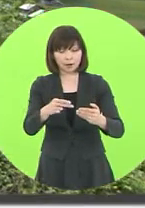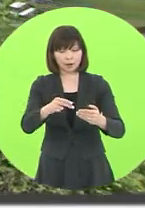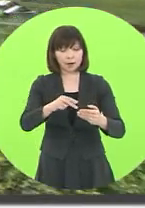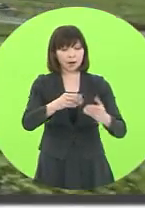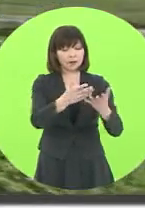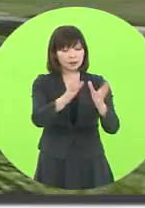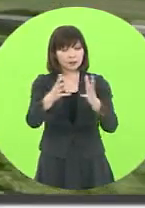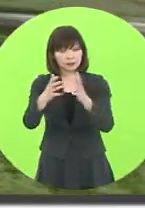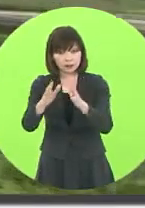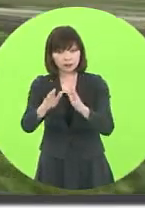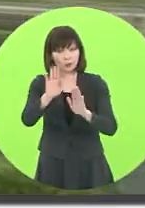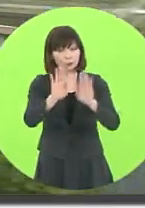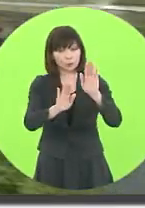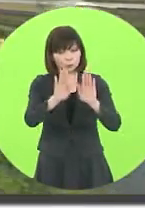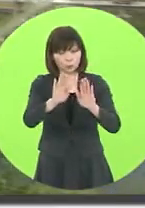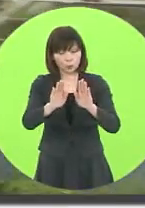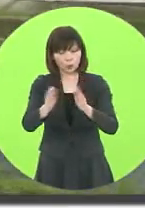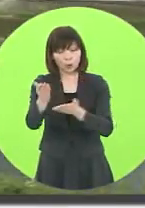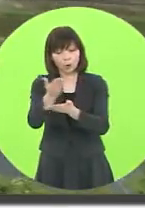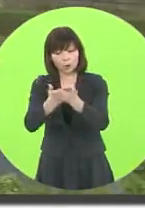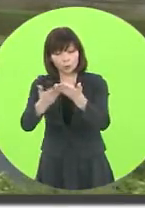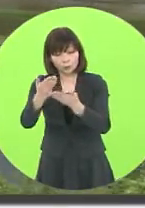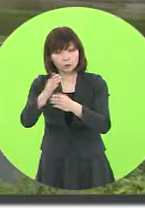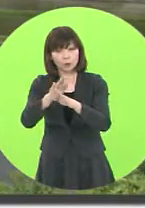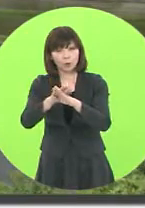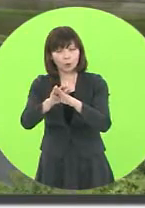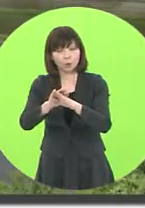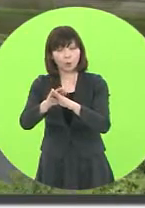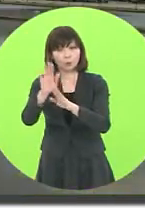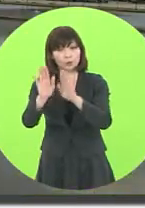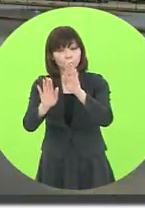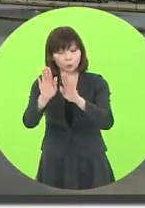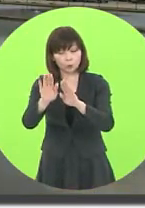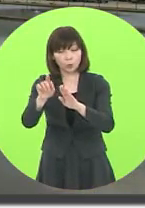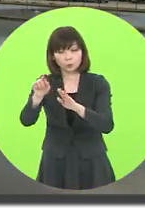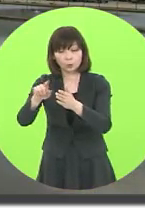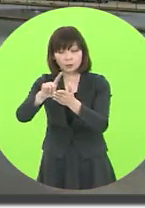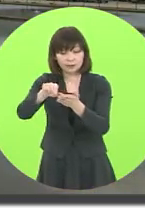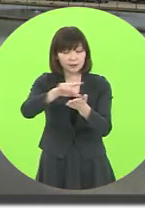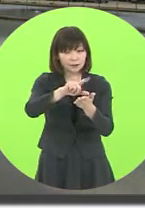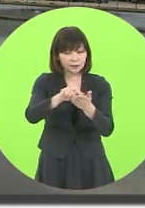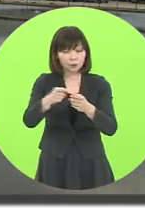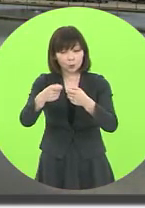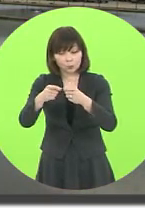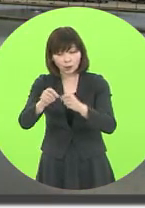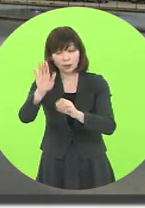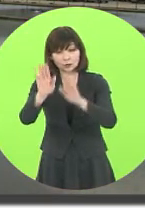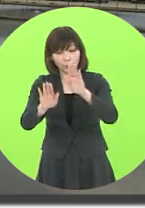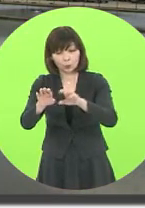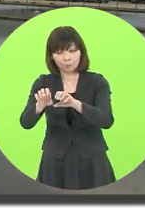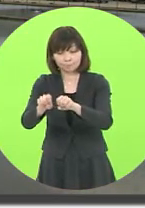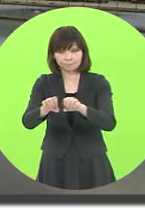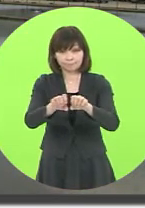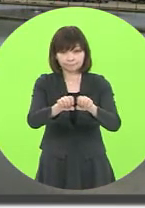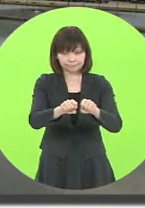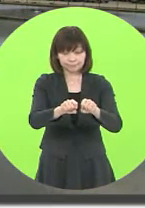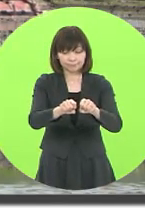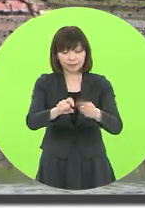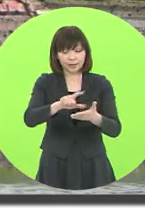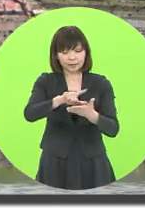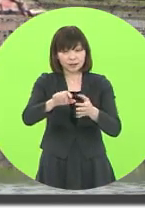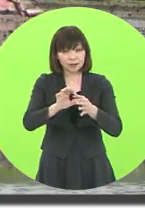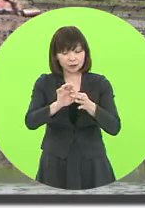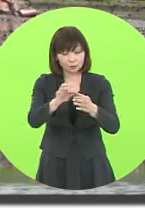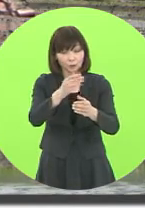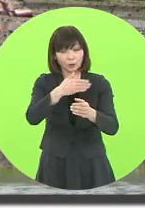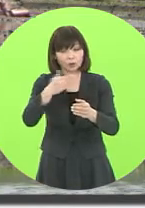現状やコミュニティの運営状況など、それぞれの地域の詳細な状況を把握しながら、地域の持続可能性を高